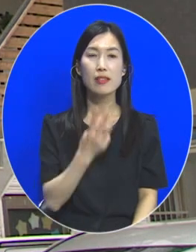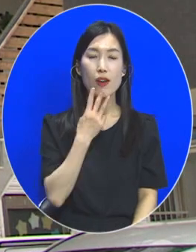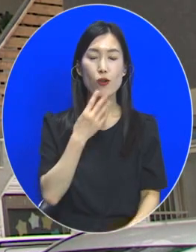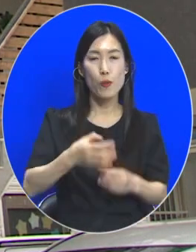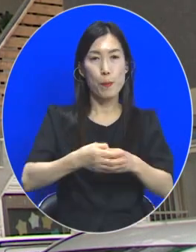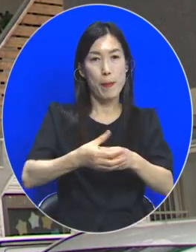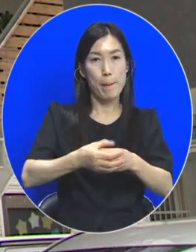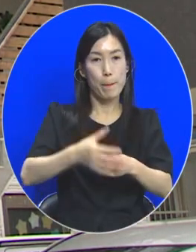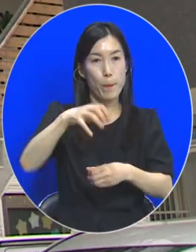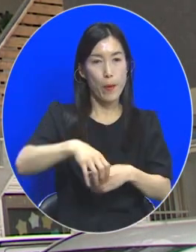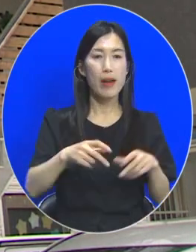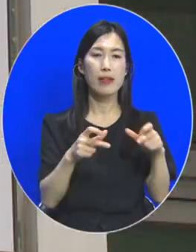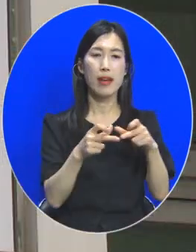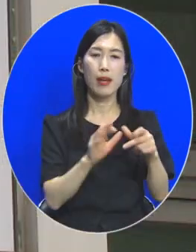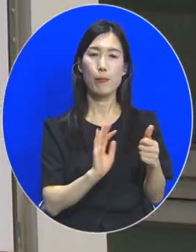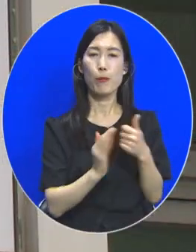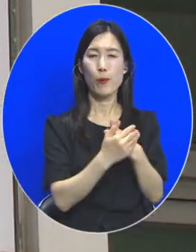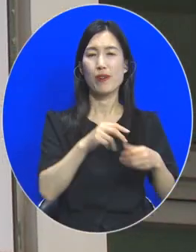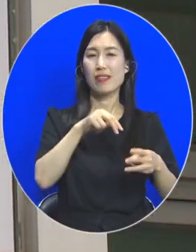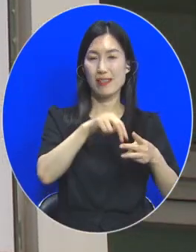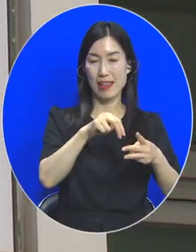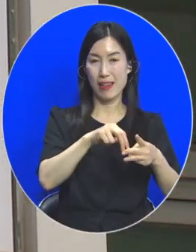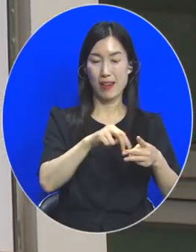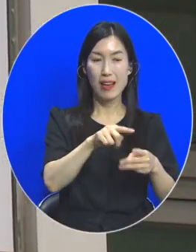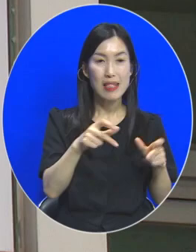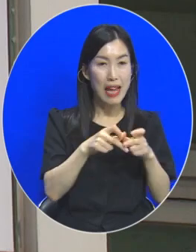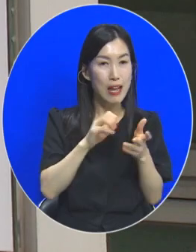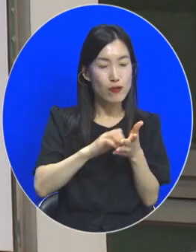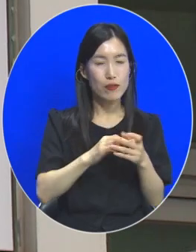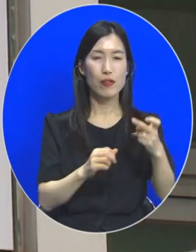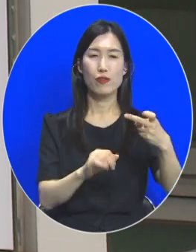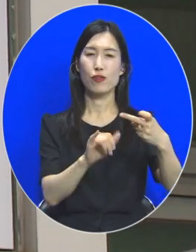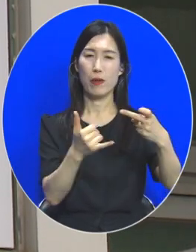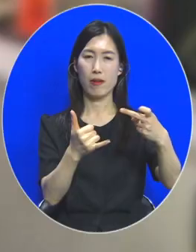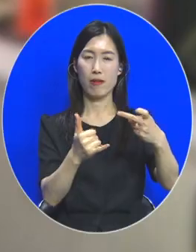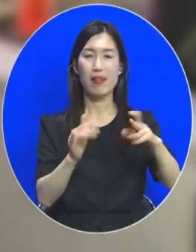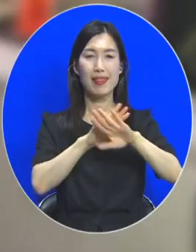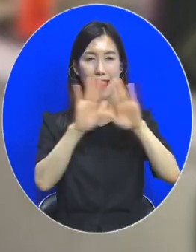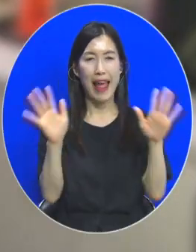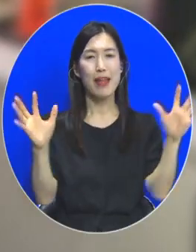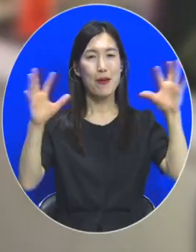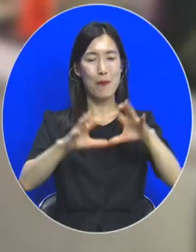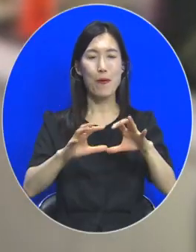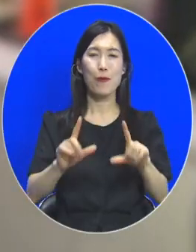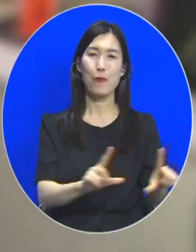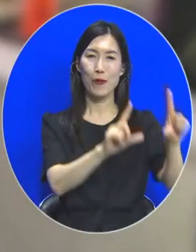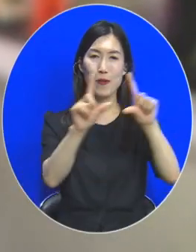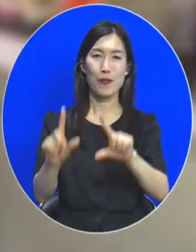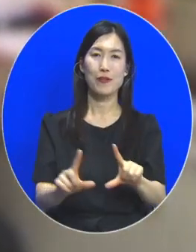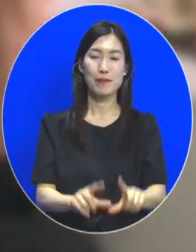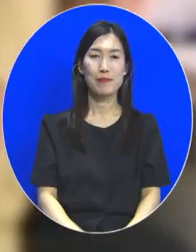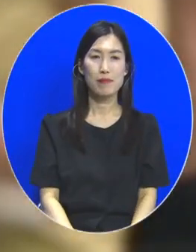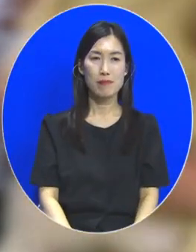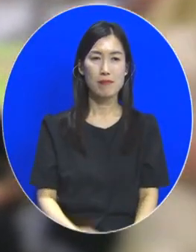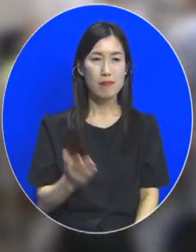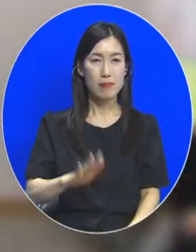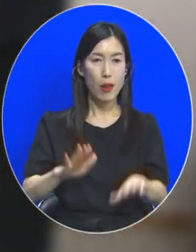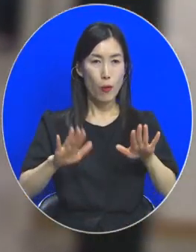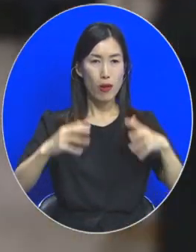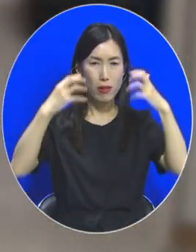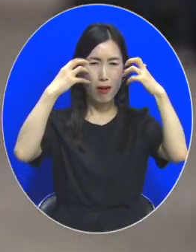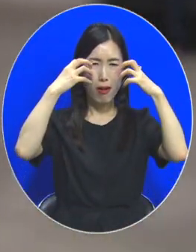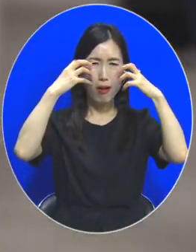서울 마포구에 위치한 장애인 모호센터 12명의 장애인들이 낮 시간에 함께 모여 생활하고 있습니다 그런데 올 여름